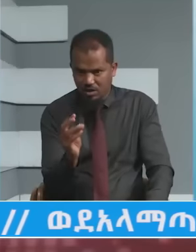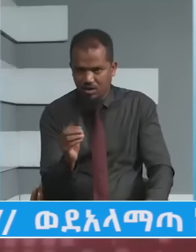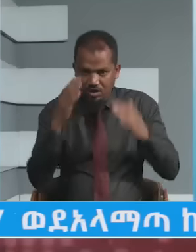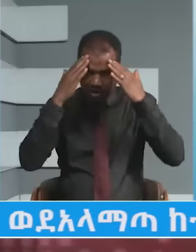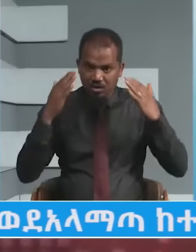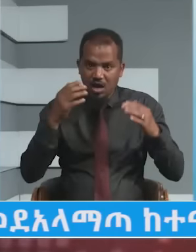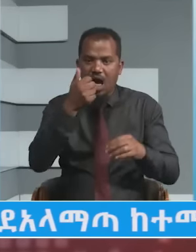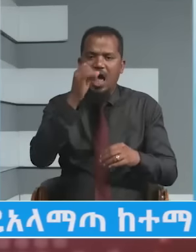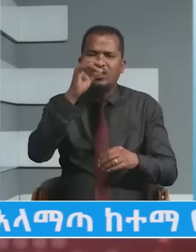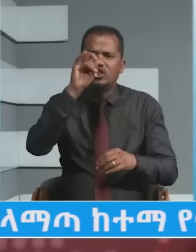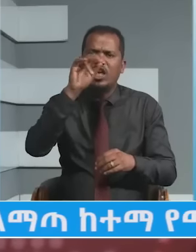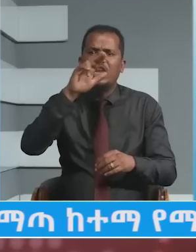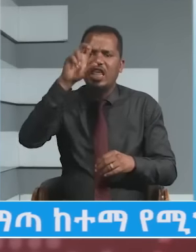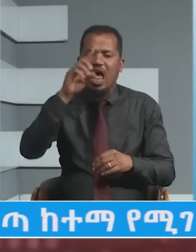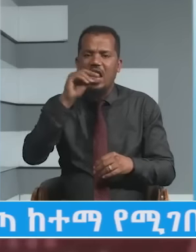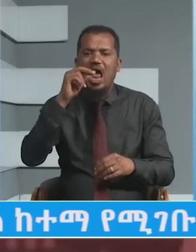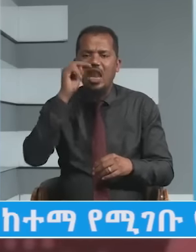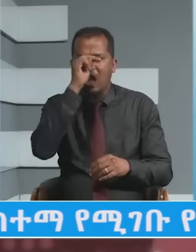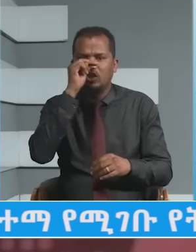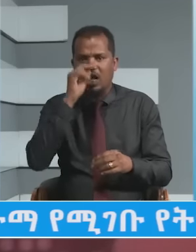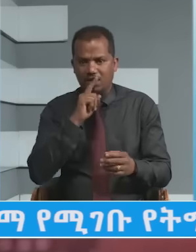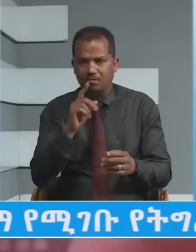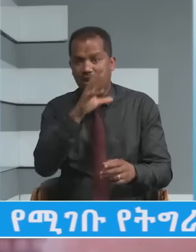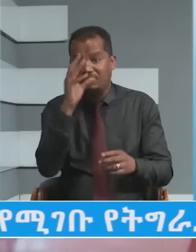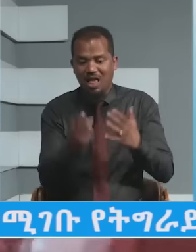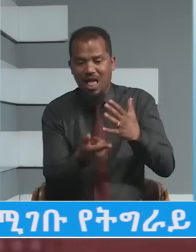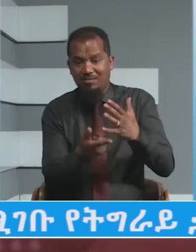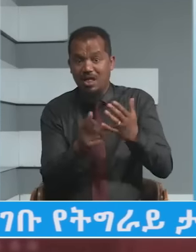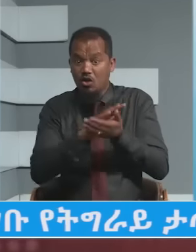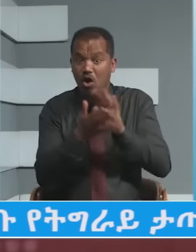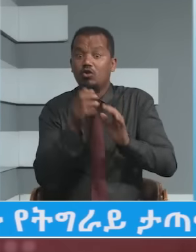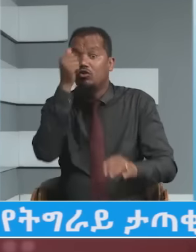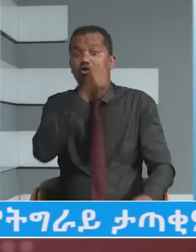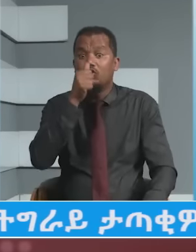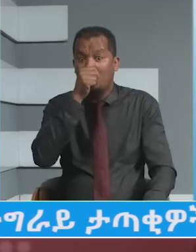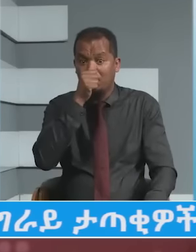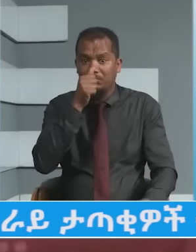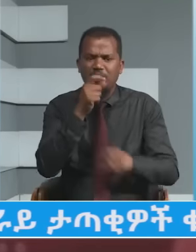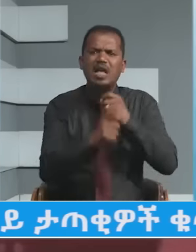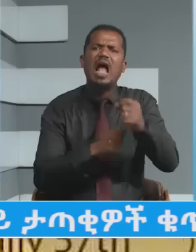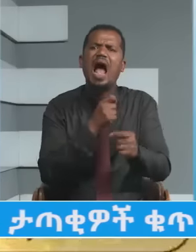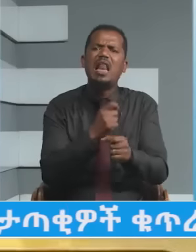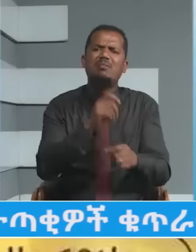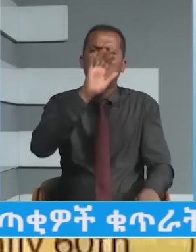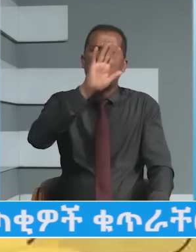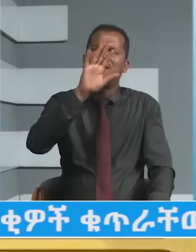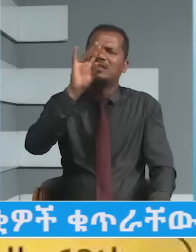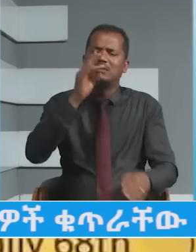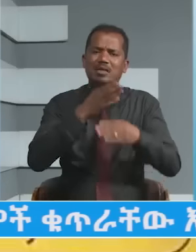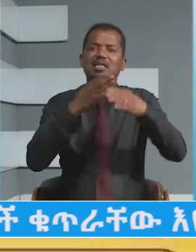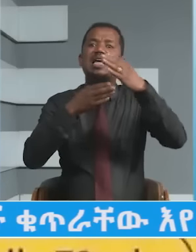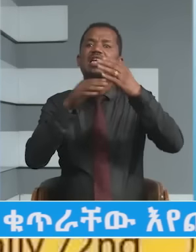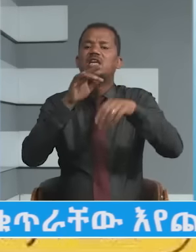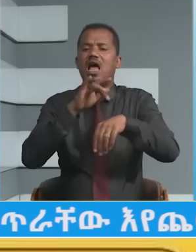አፍሪካ፣ ግብፅ፣ አልጄሪያ እና ናይጄሪያ ናቸው። ከአፍሪካ አምስተኛ የሆነችው ኢትዮጵያ ከዓለም ደግሞ